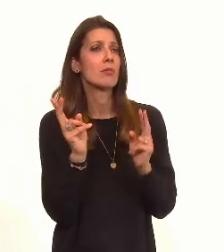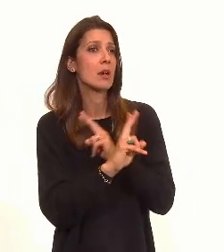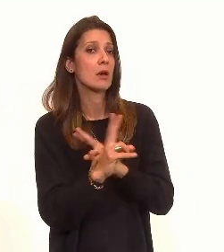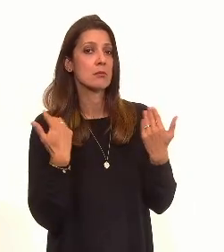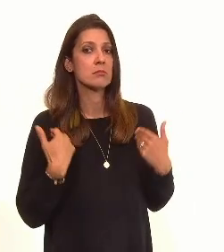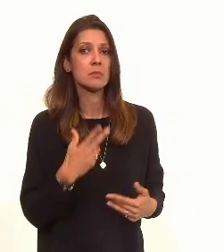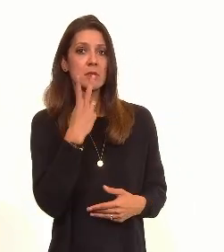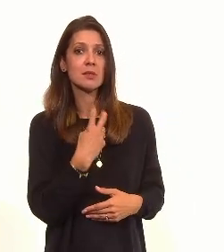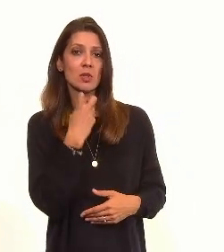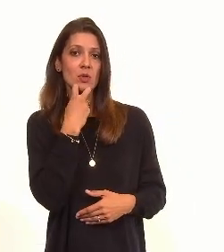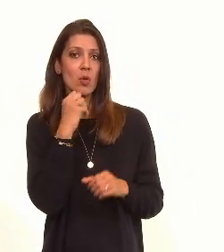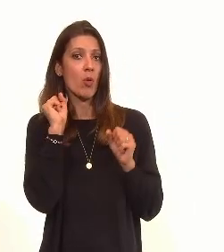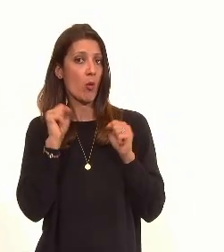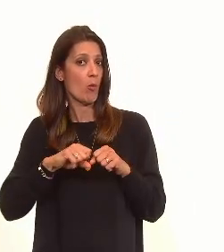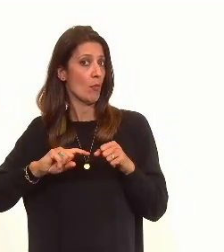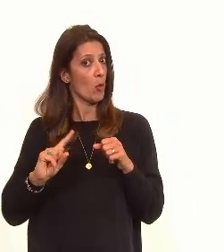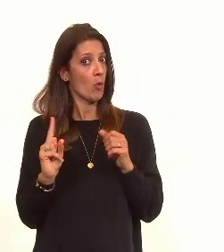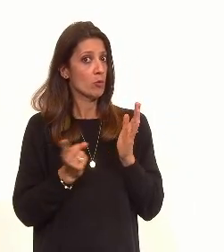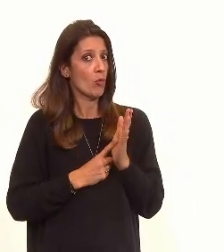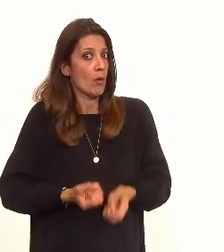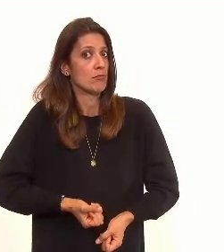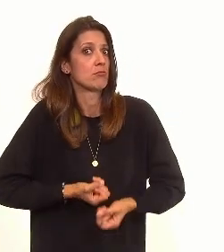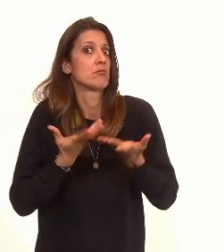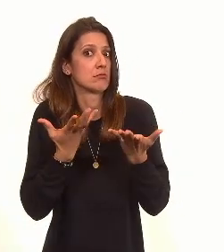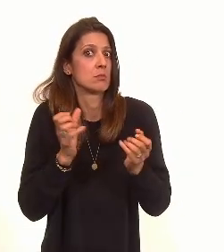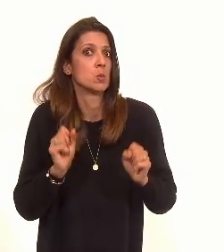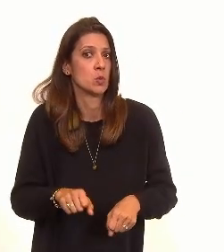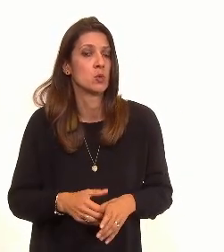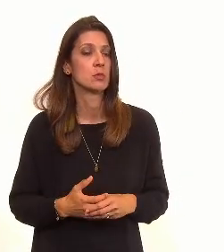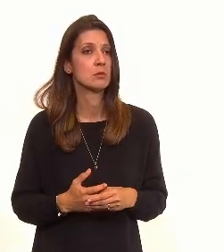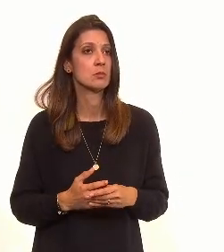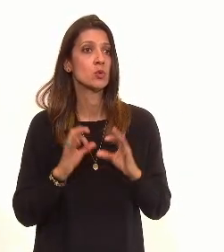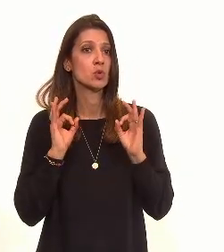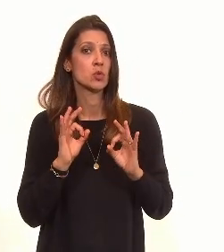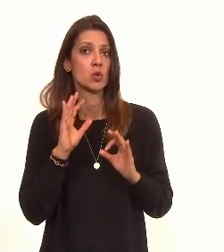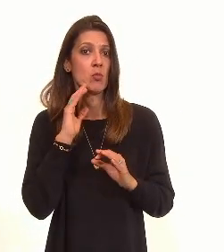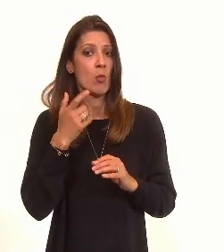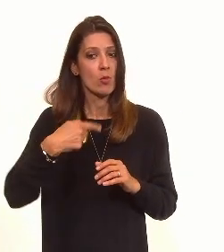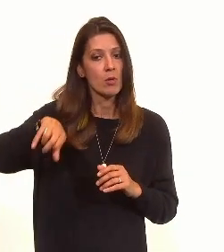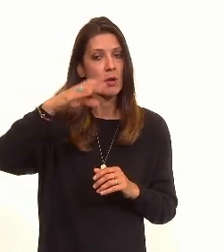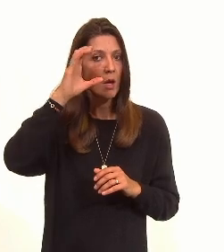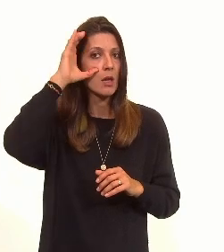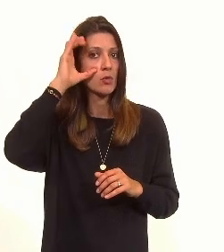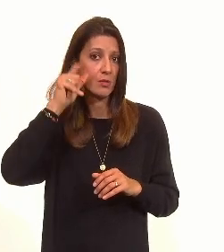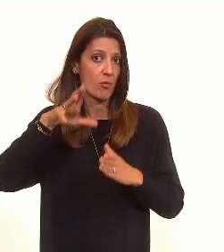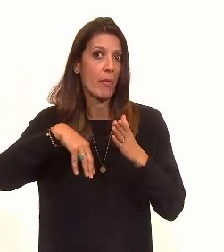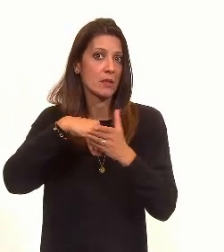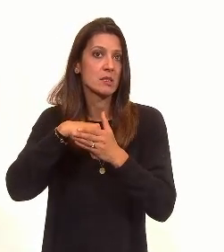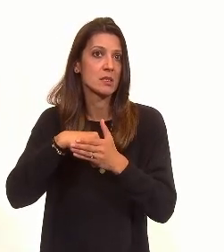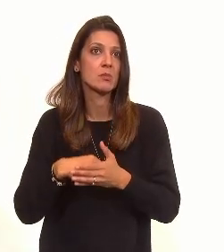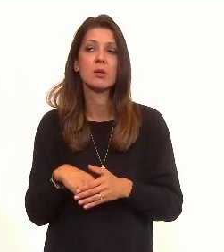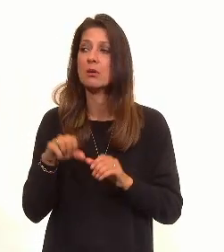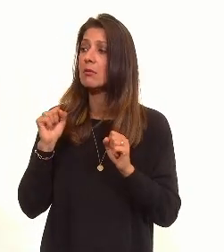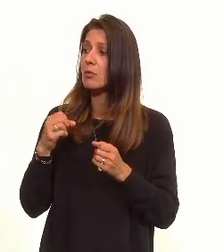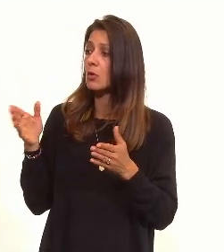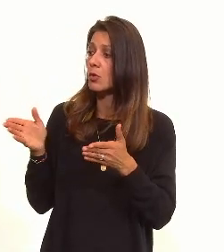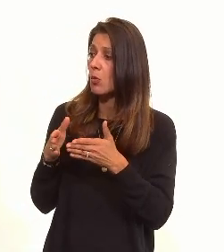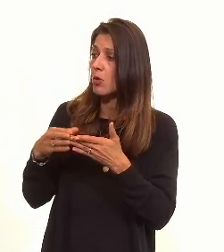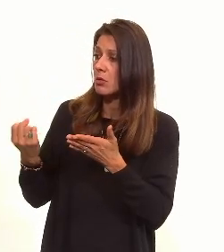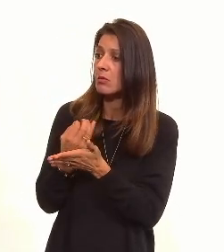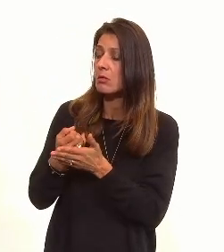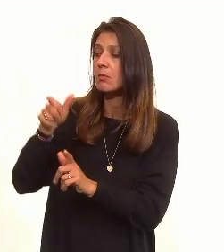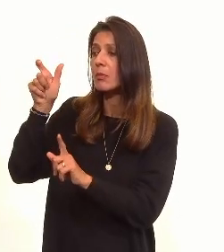C'est parti. Alors Maxime, t'as rencontré le maire ? Ah oui, et ça a été très sérieux. Il m'a consacré 30 minutes avec un de ses